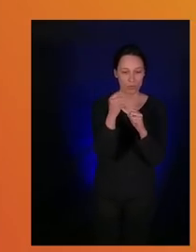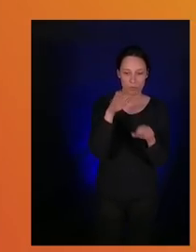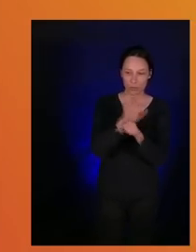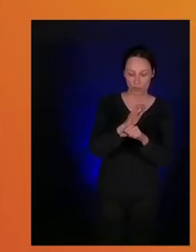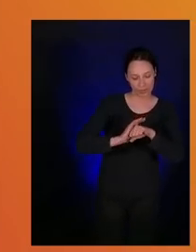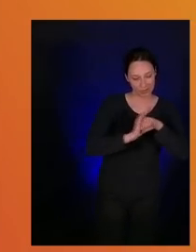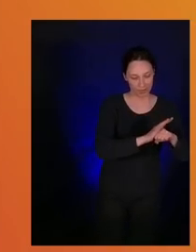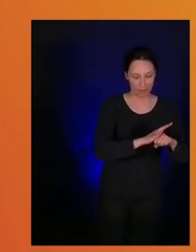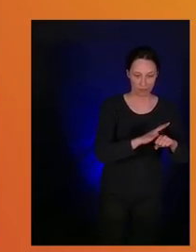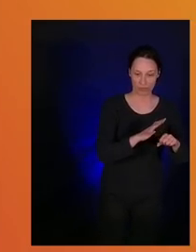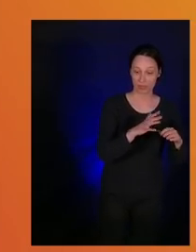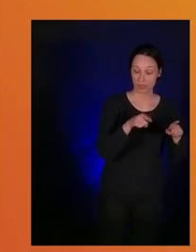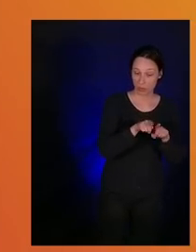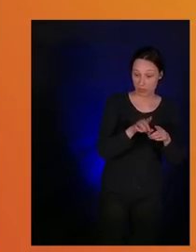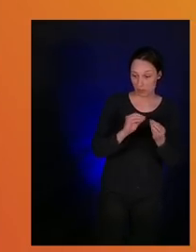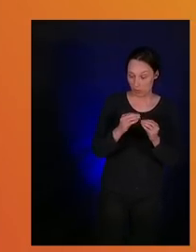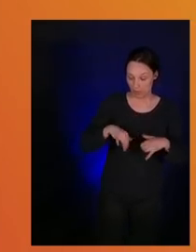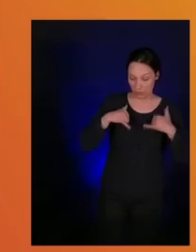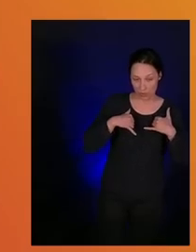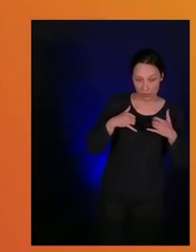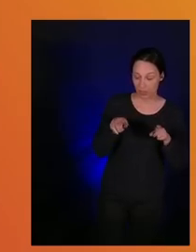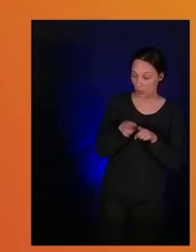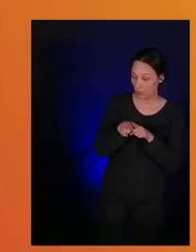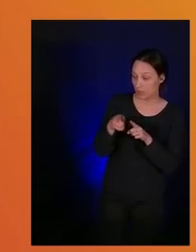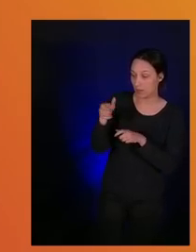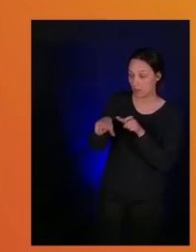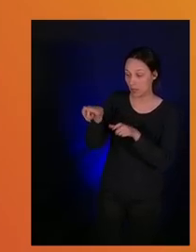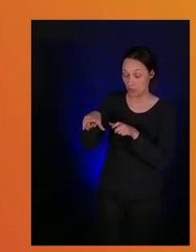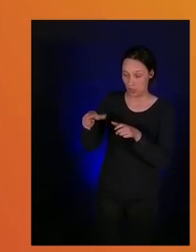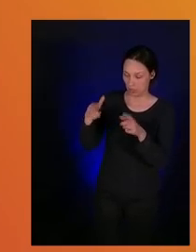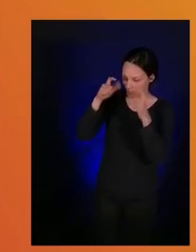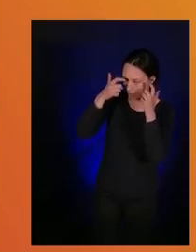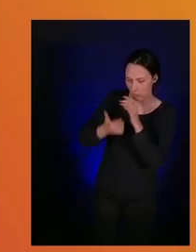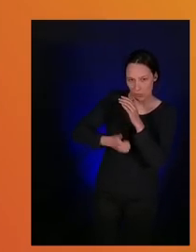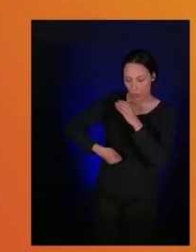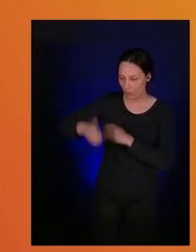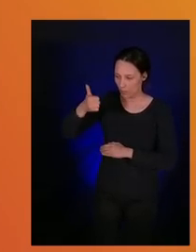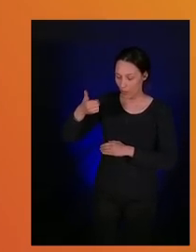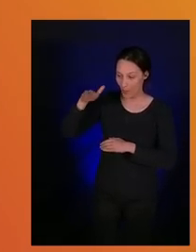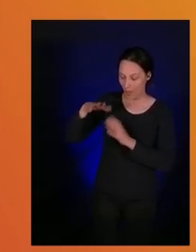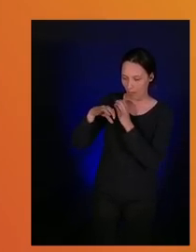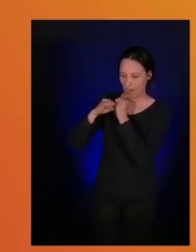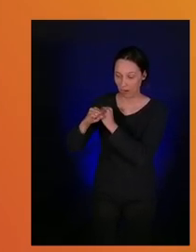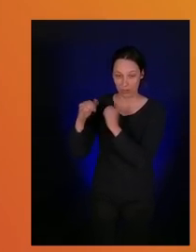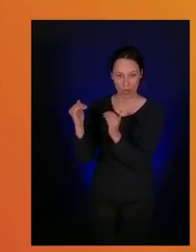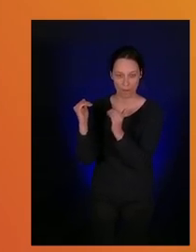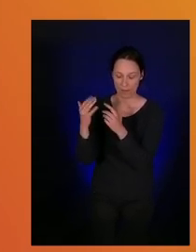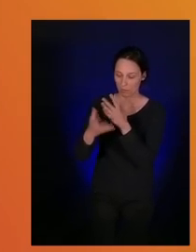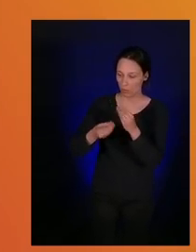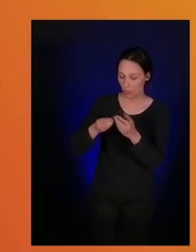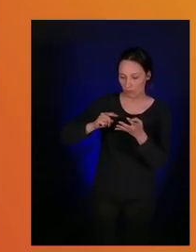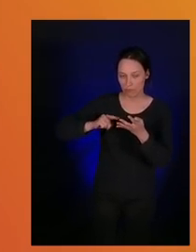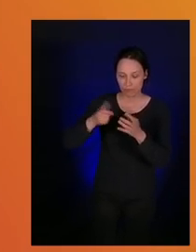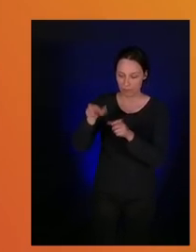jeunesse, la syndicalisation des travailleurs indépendants mais soumis à subordination, la question des travailleurs sans papier, la laïcité,